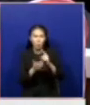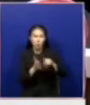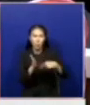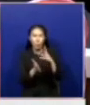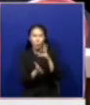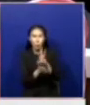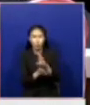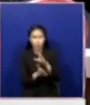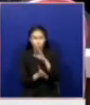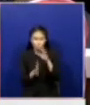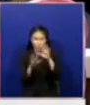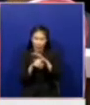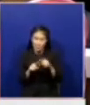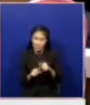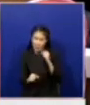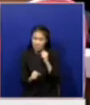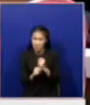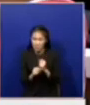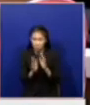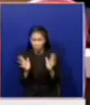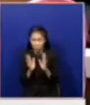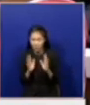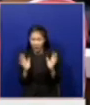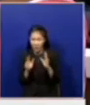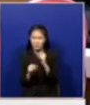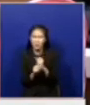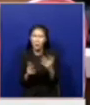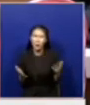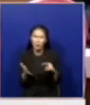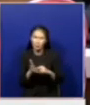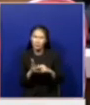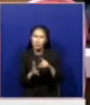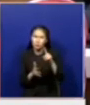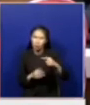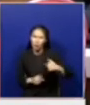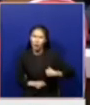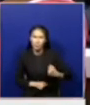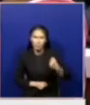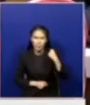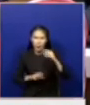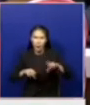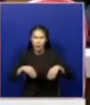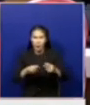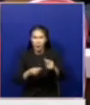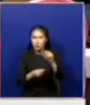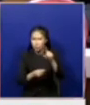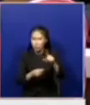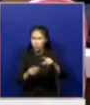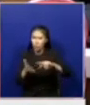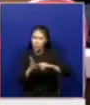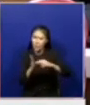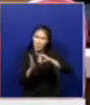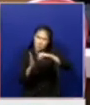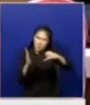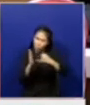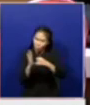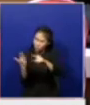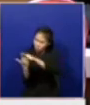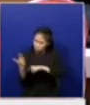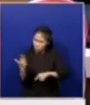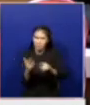สจะทำอย่างไรจึงควรกระจายอำนาจกระจายศูนย์ลงมายังจังหวัดหรือกลุ่ม